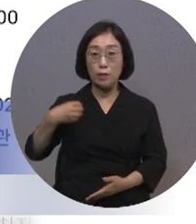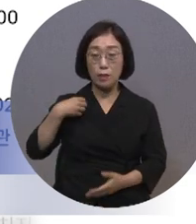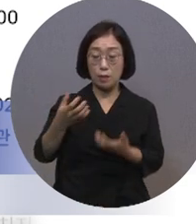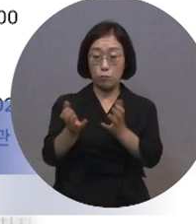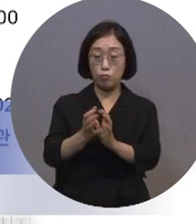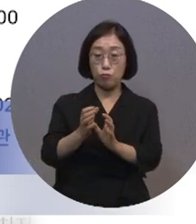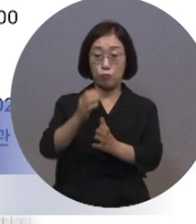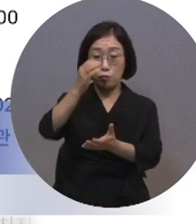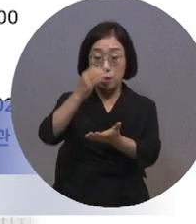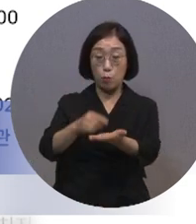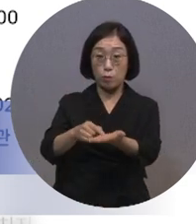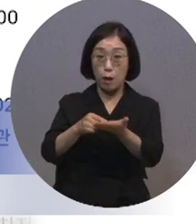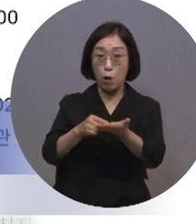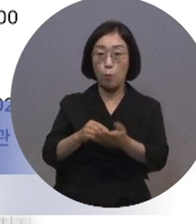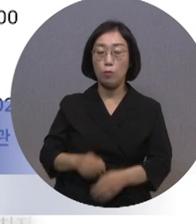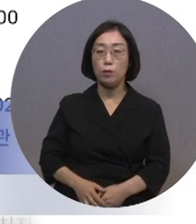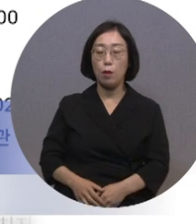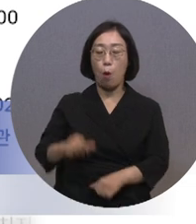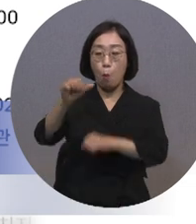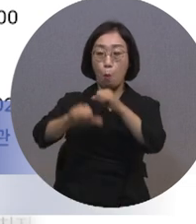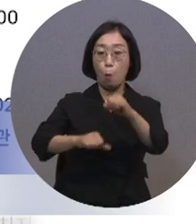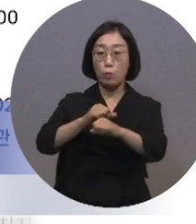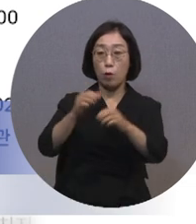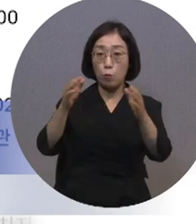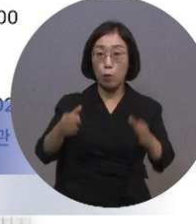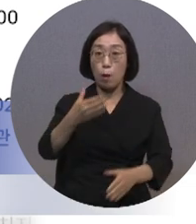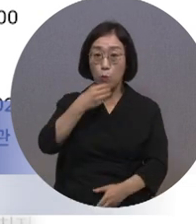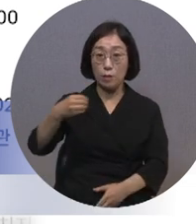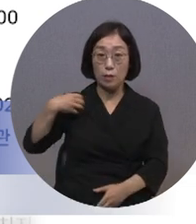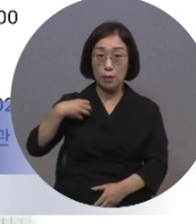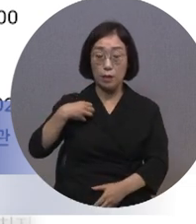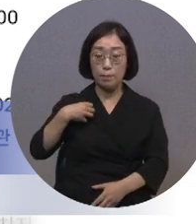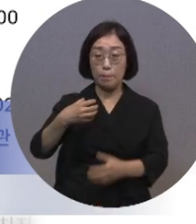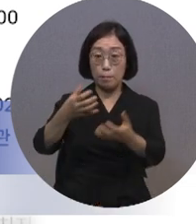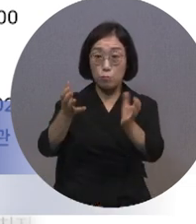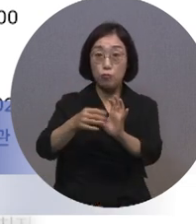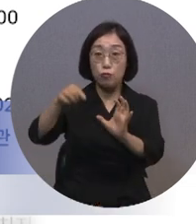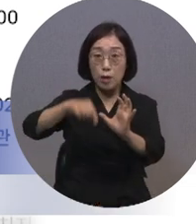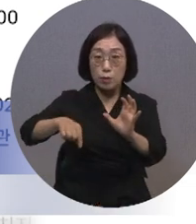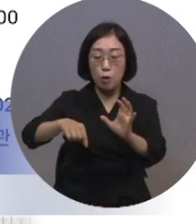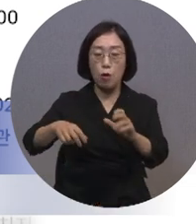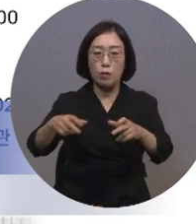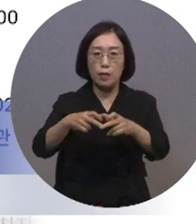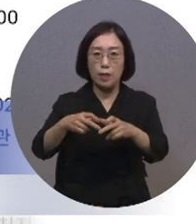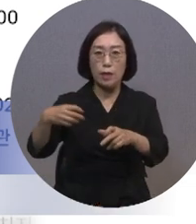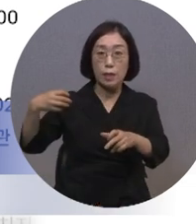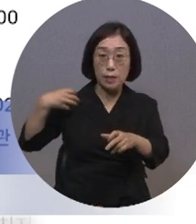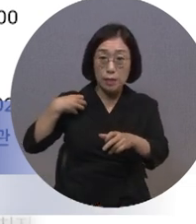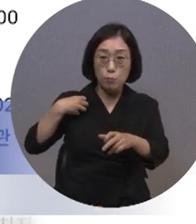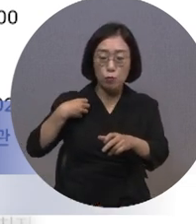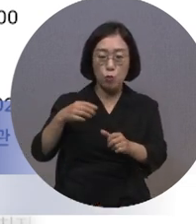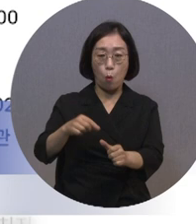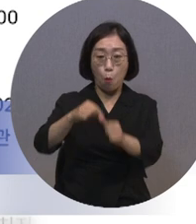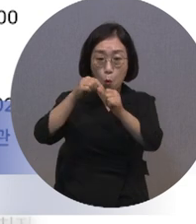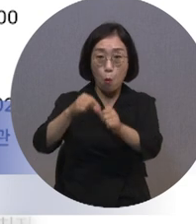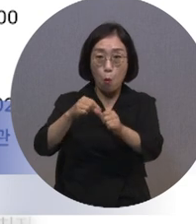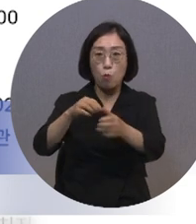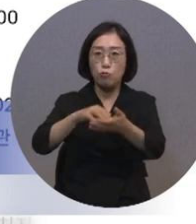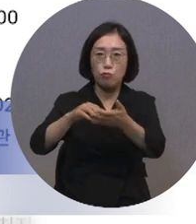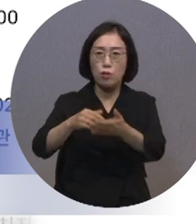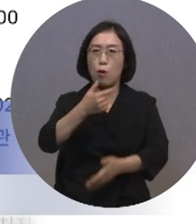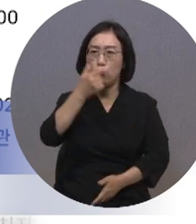자료에 따르면 지난 5년간 보건복지부 산하 기관에서 장애인 의무 고용률을 준수하지 않아